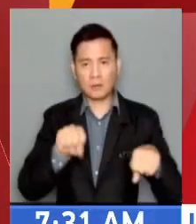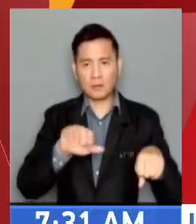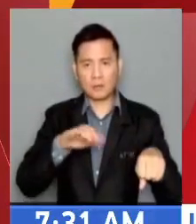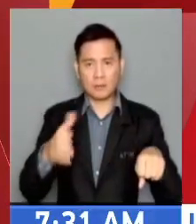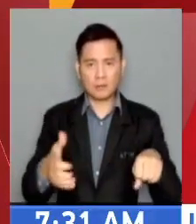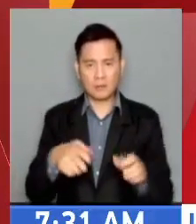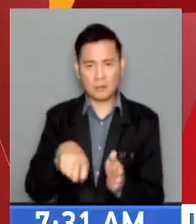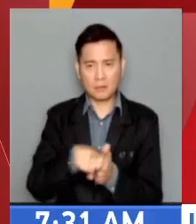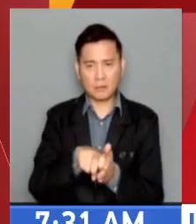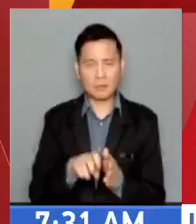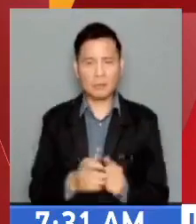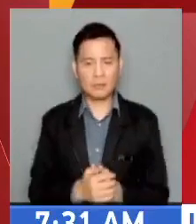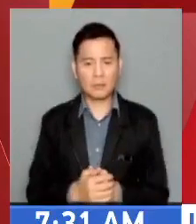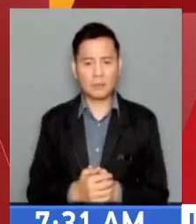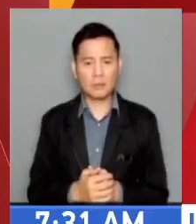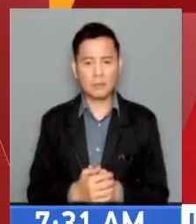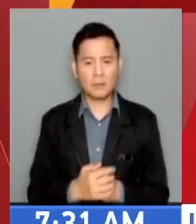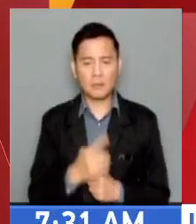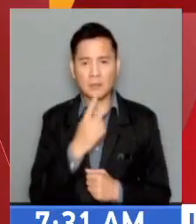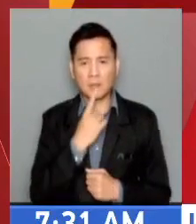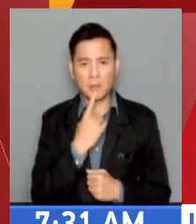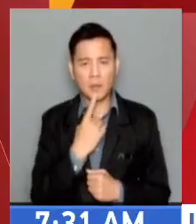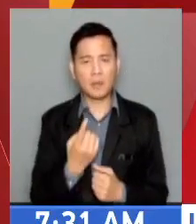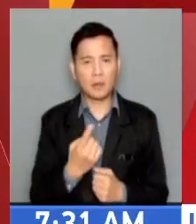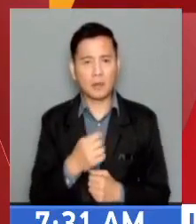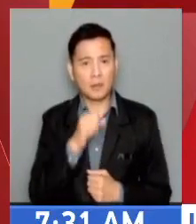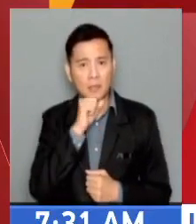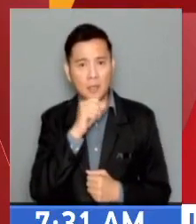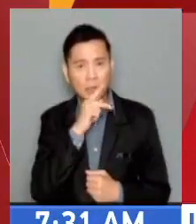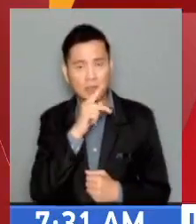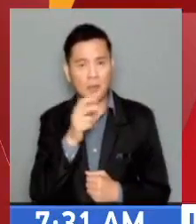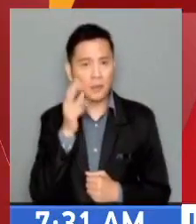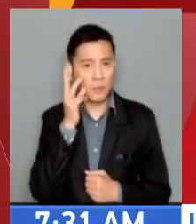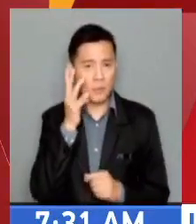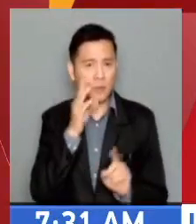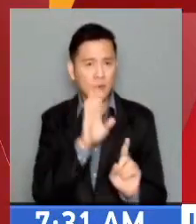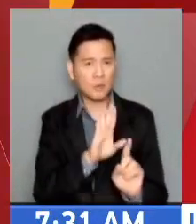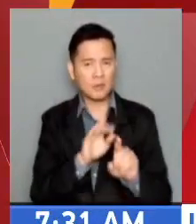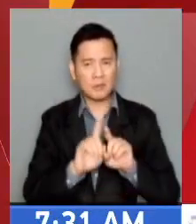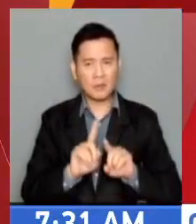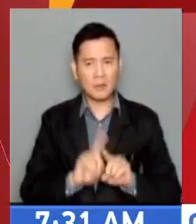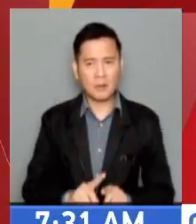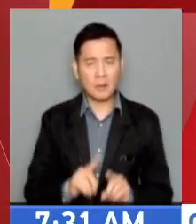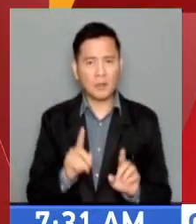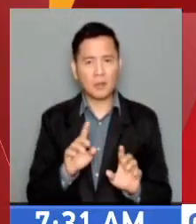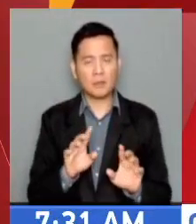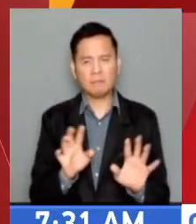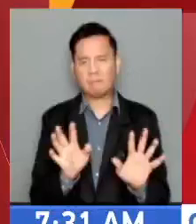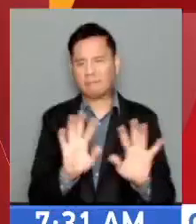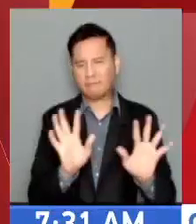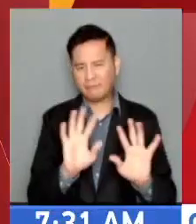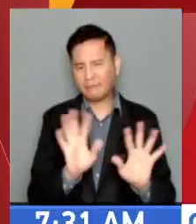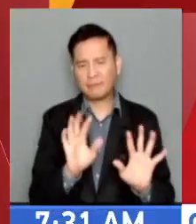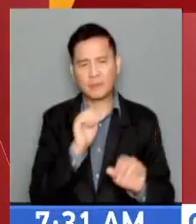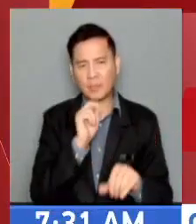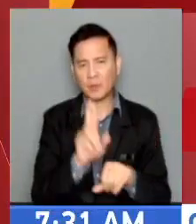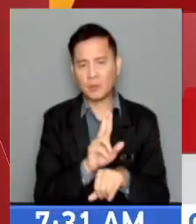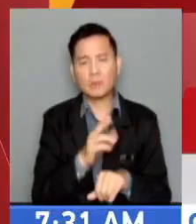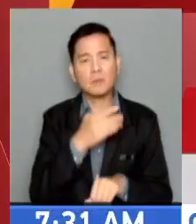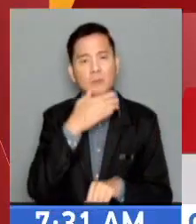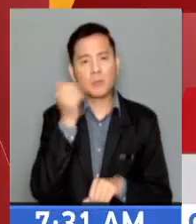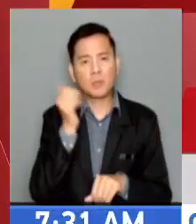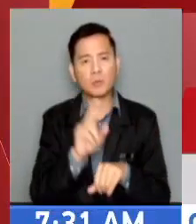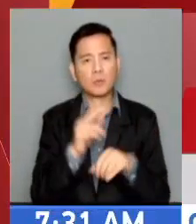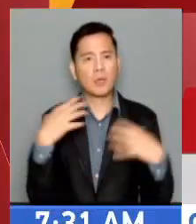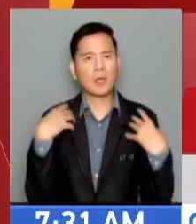presyo ng mga junk food at sweetened beverages. Sinisiguro raw niya na mas susustansyang pagkain ng baon ng mga anak. Para hindi na po